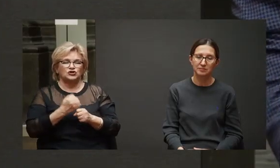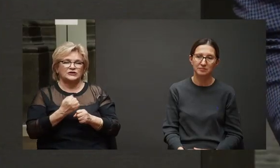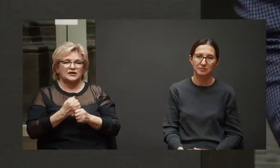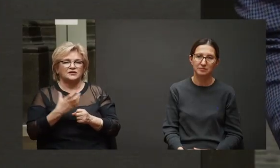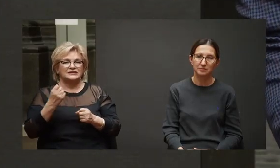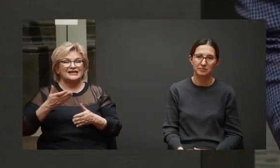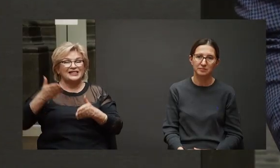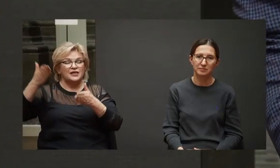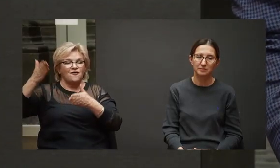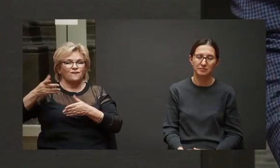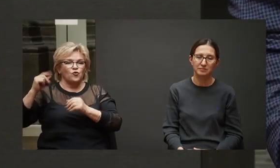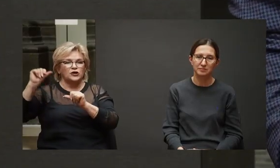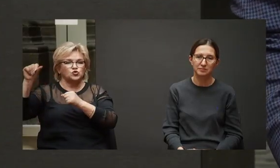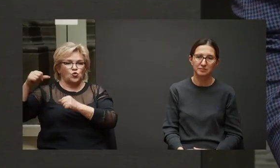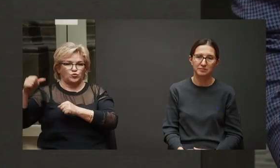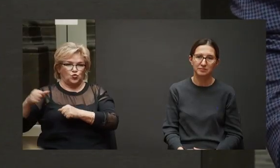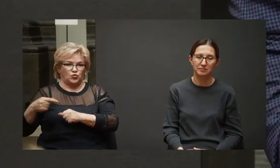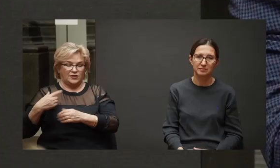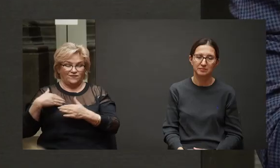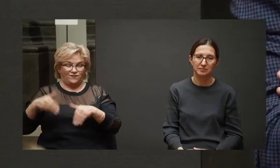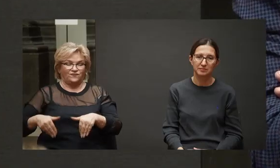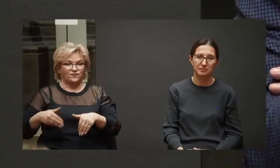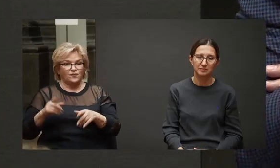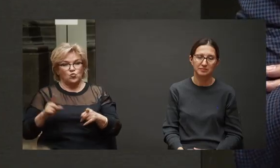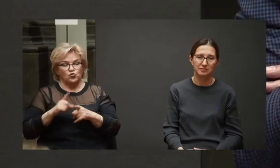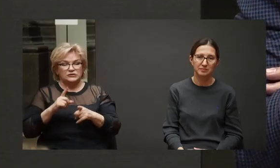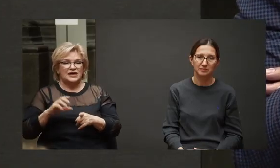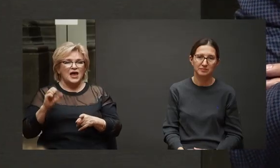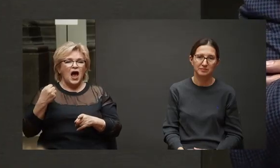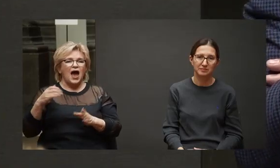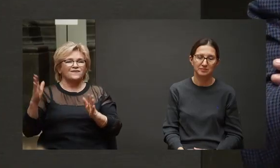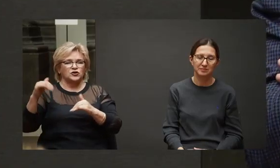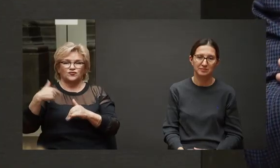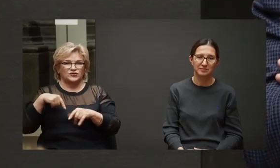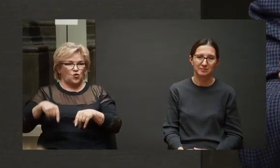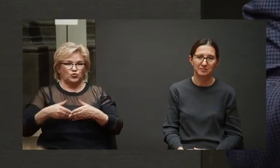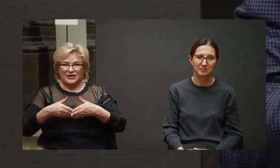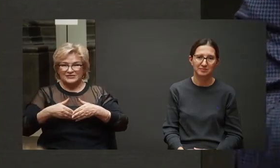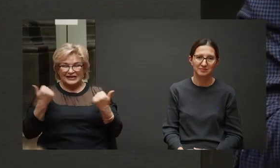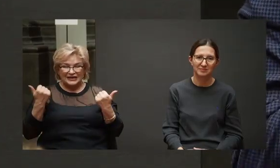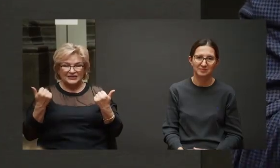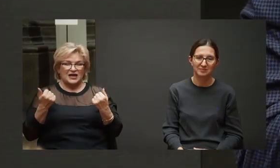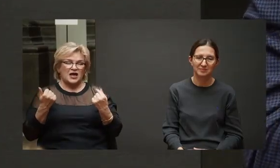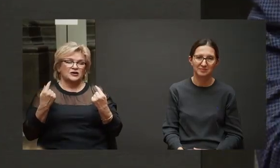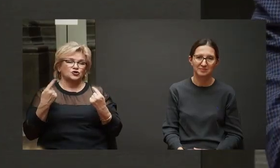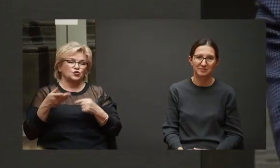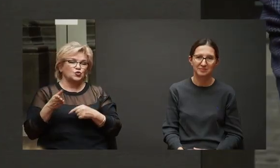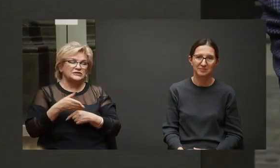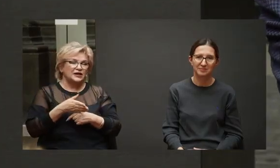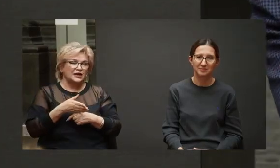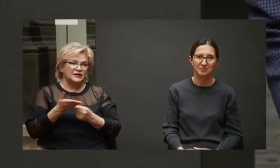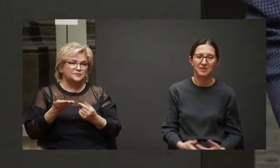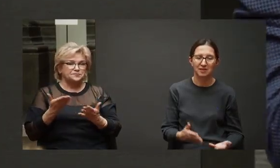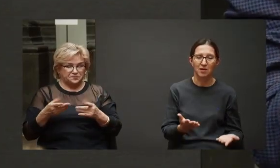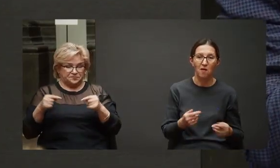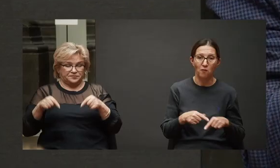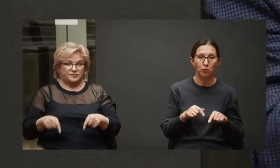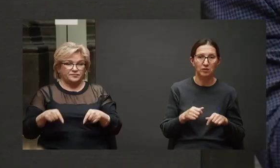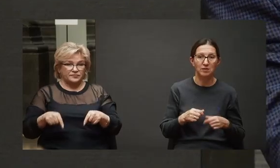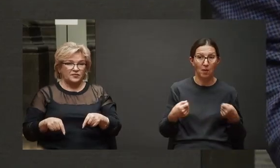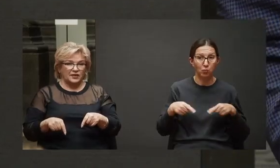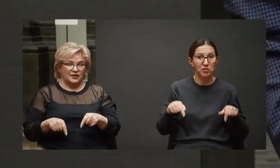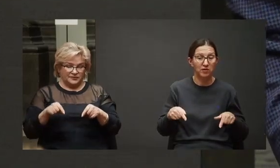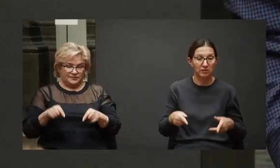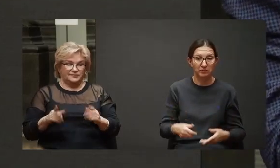фоне скульптур в нашем музее. Но Айвазовского у нас нету, так, но с другой стороны. Ну вот здесь, вот в этих